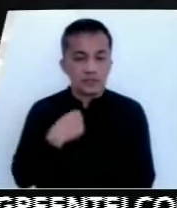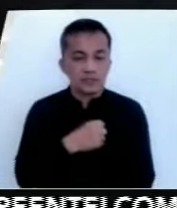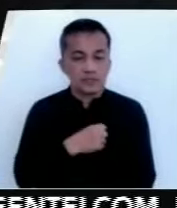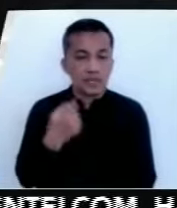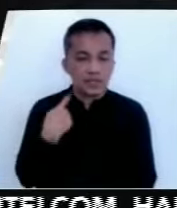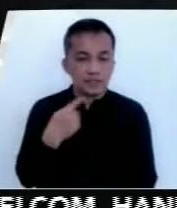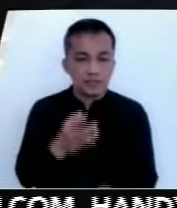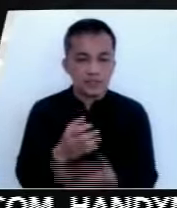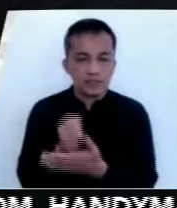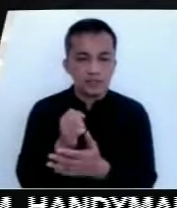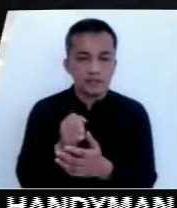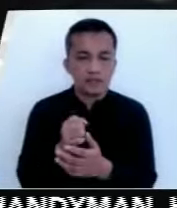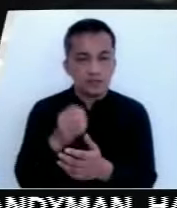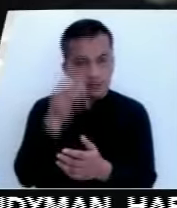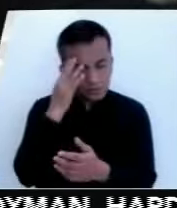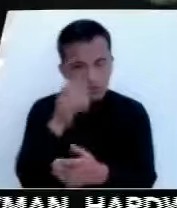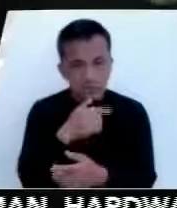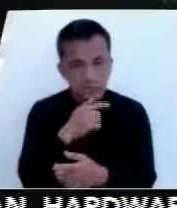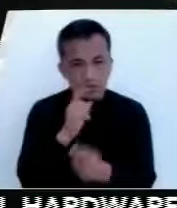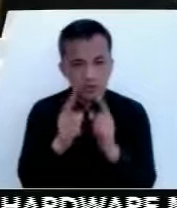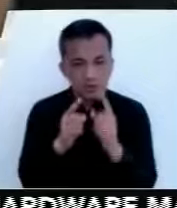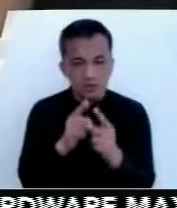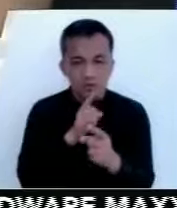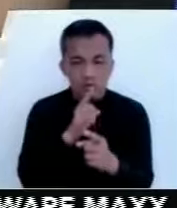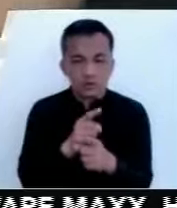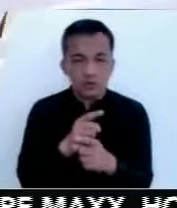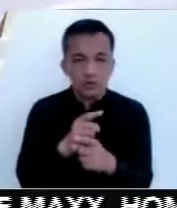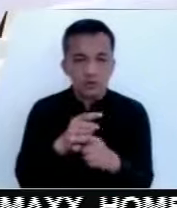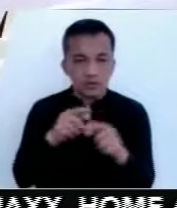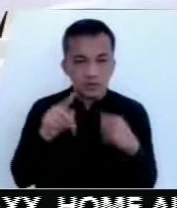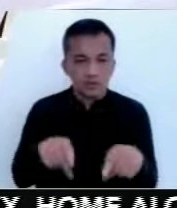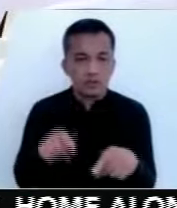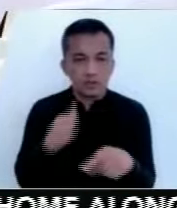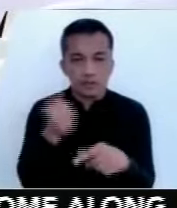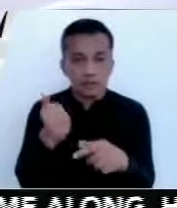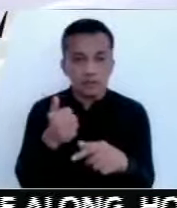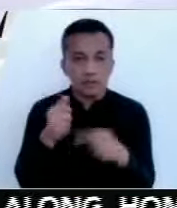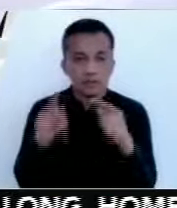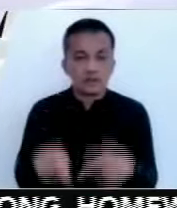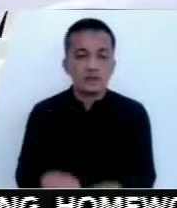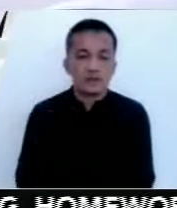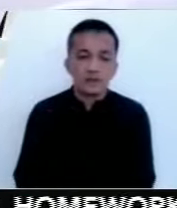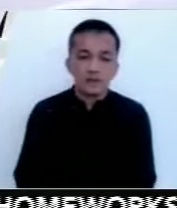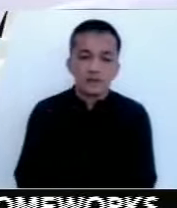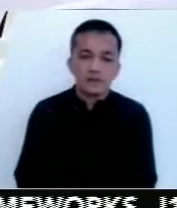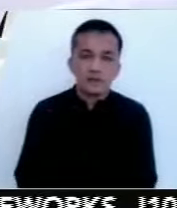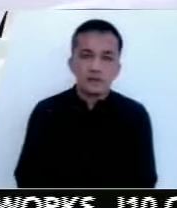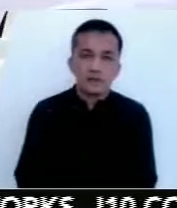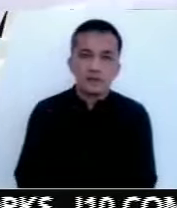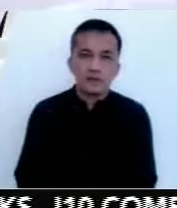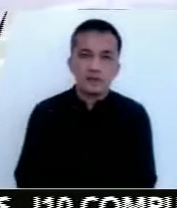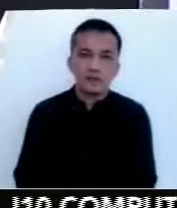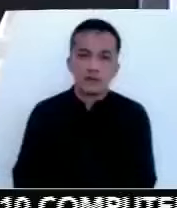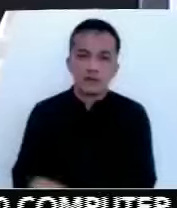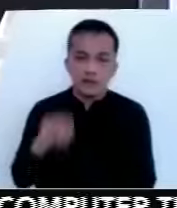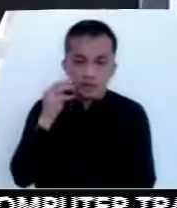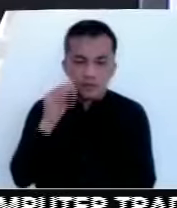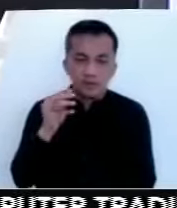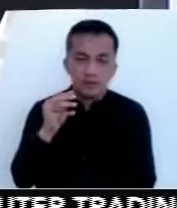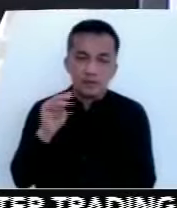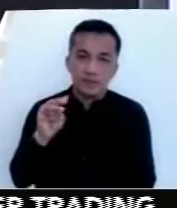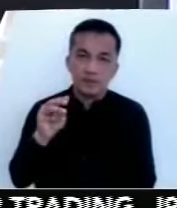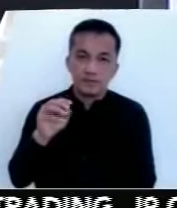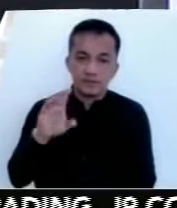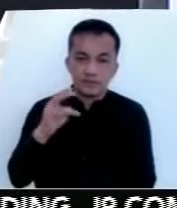namin yun Talagang totoong taong akala namin or ibang tao Madam Cher Ako po si Alice go well ah